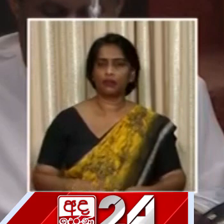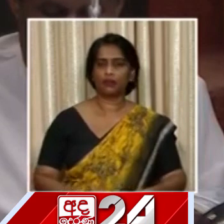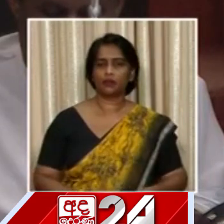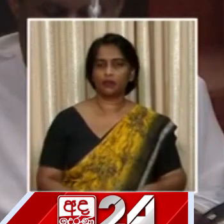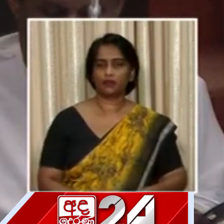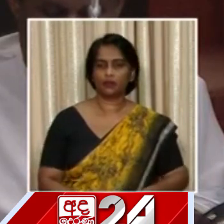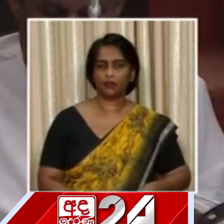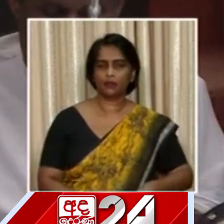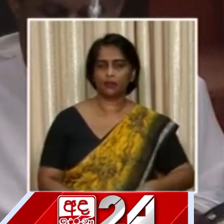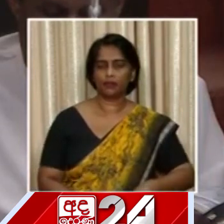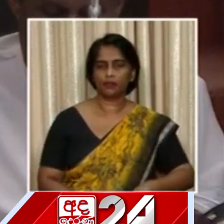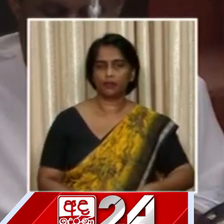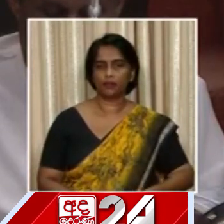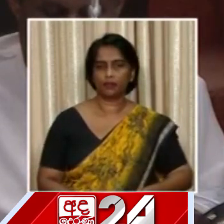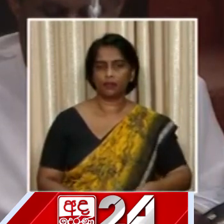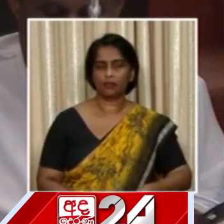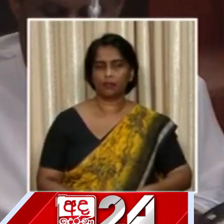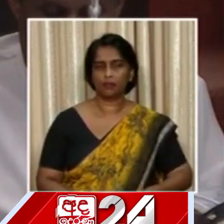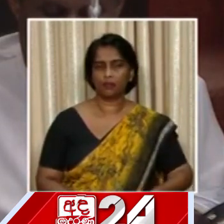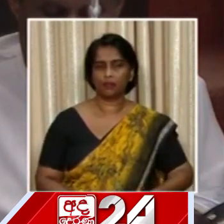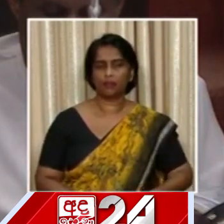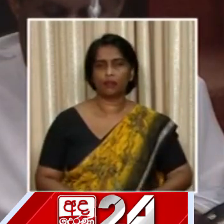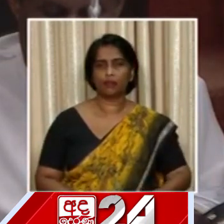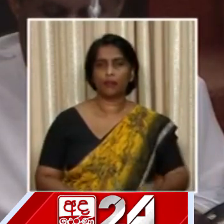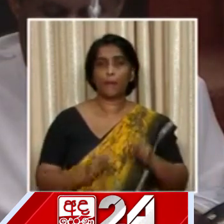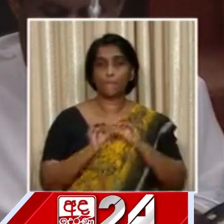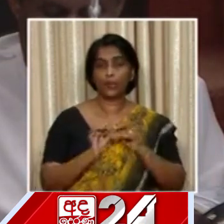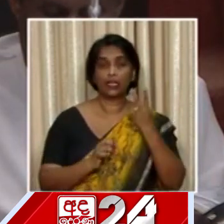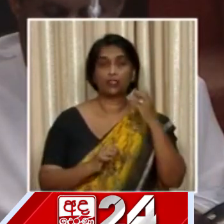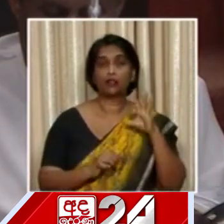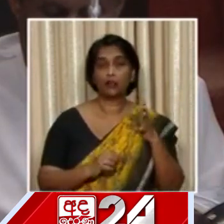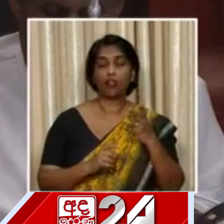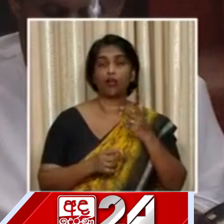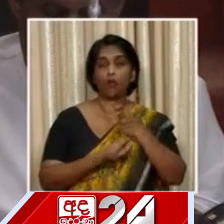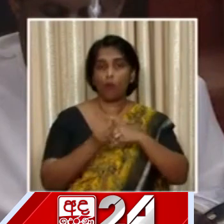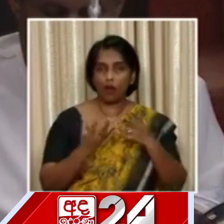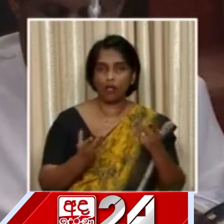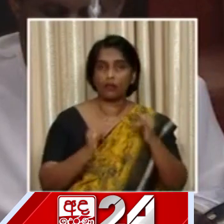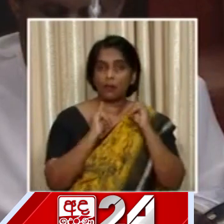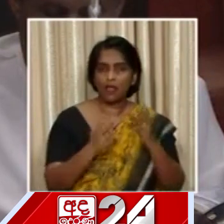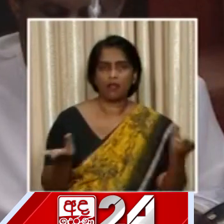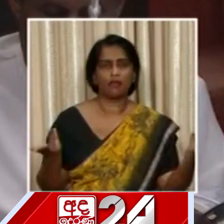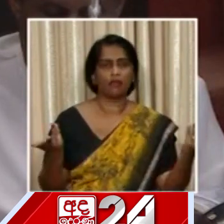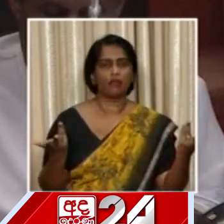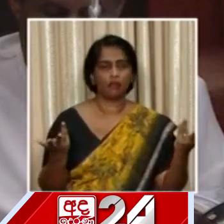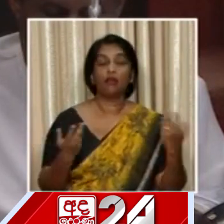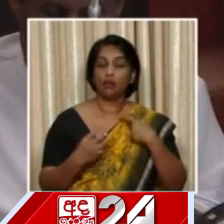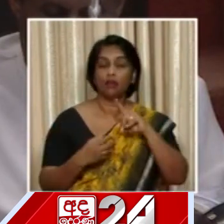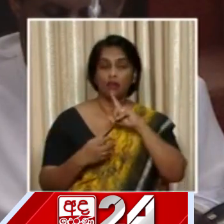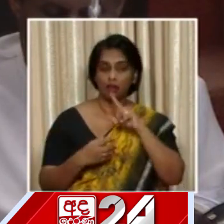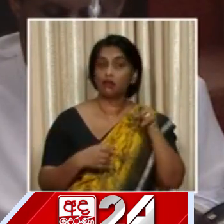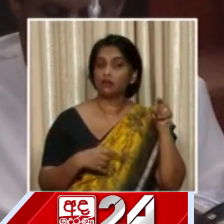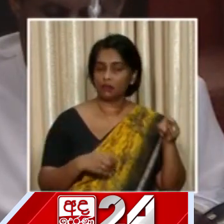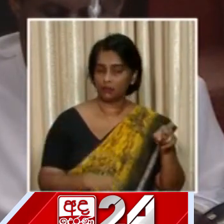බිලියන 2500 මිලියන් සර්. හරි. බිලියන 2500ක් පෝරත් නැහැ, සල්ලිත් නැහැ, වැරදිකාරයෙකුත් නැහැ. හරි. බොහොම ස්තුතියි කරුවා මිතුමා. ඒකට අපි කියන්නේ